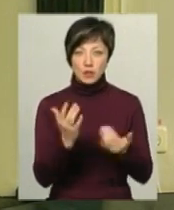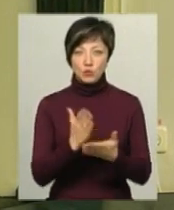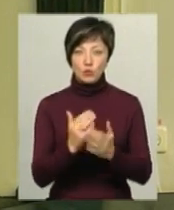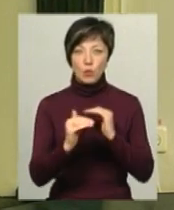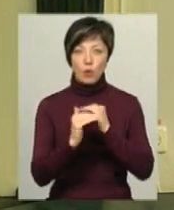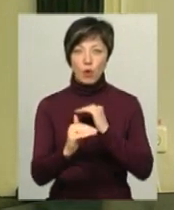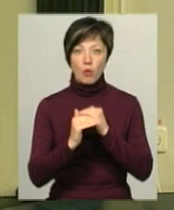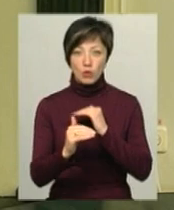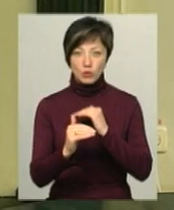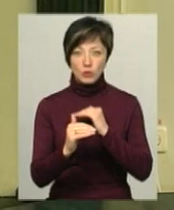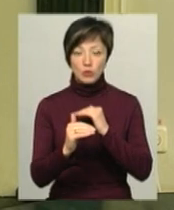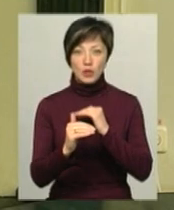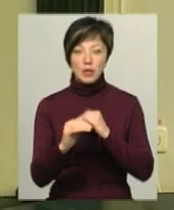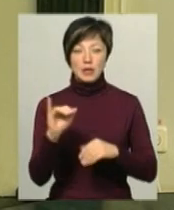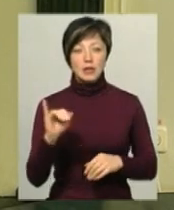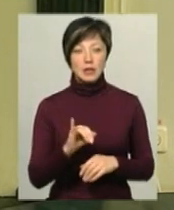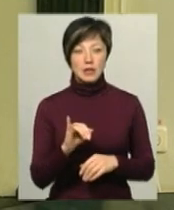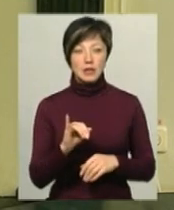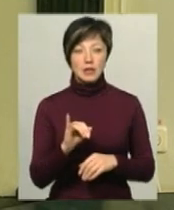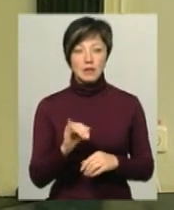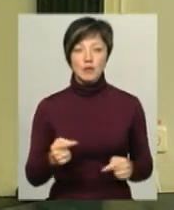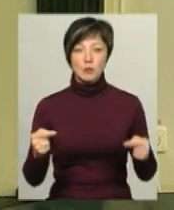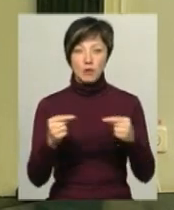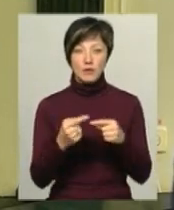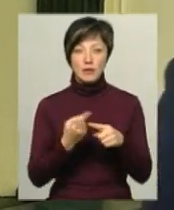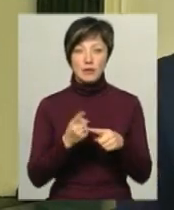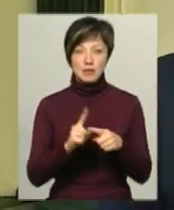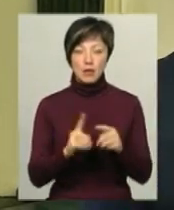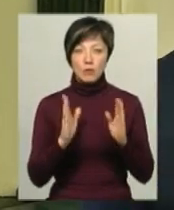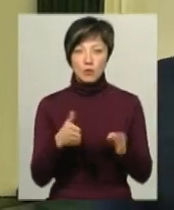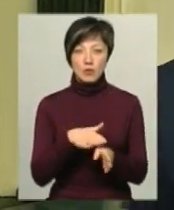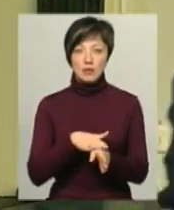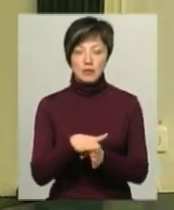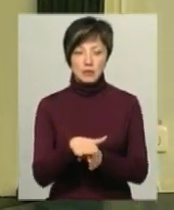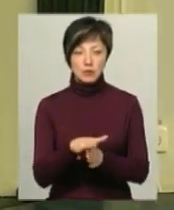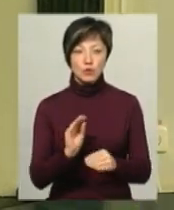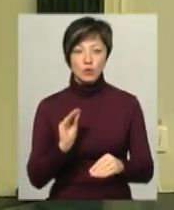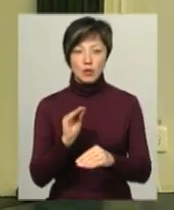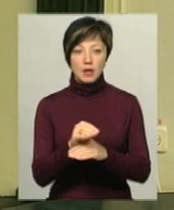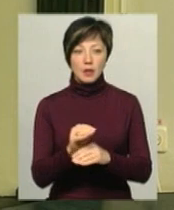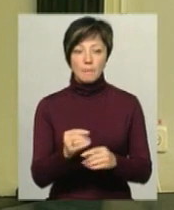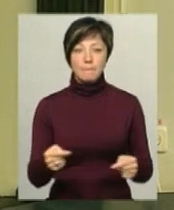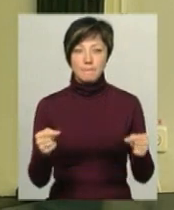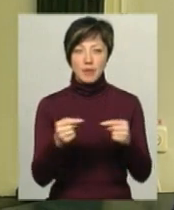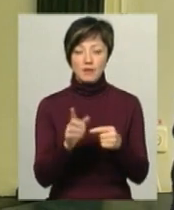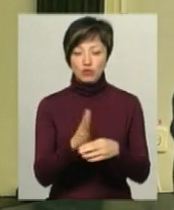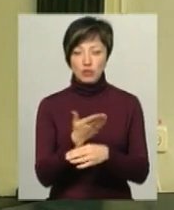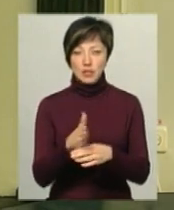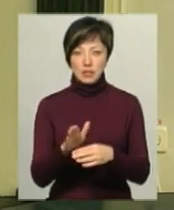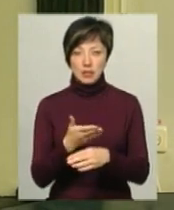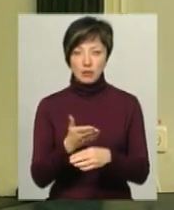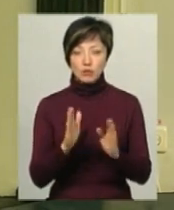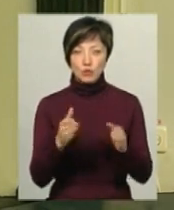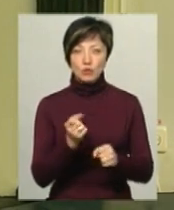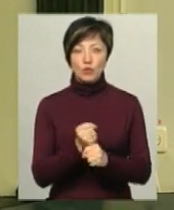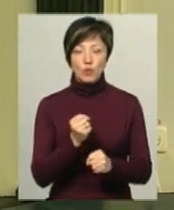полігону. І відповідно це буде здійснено з доданням певних частин, які